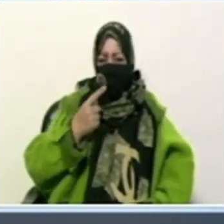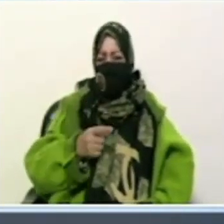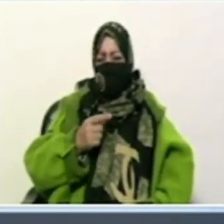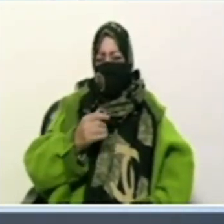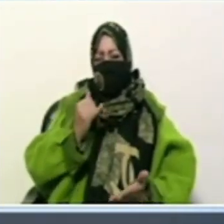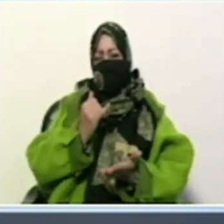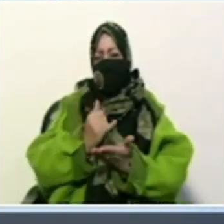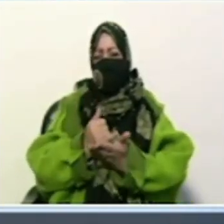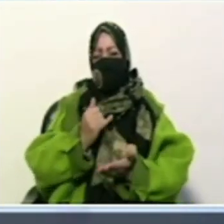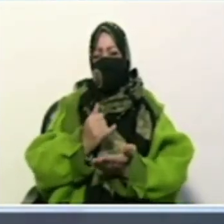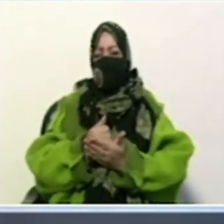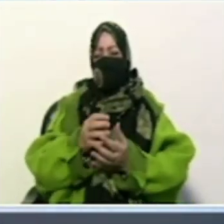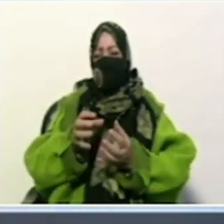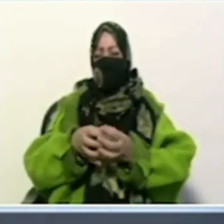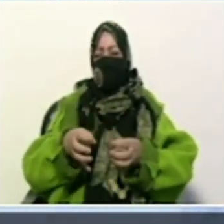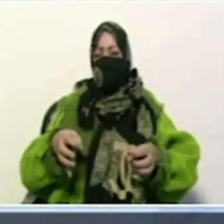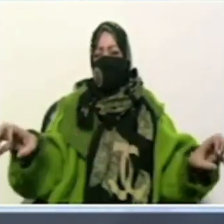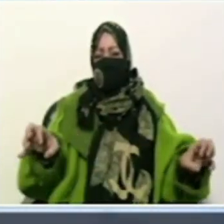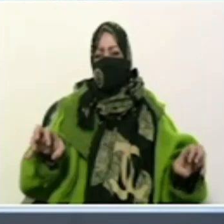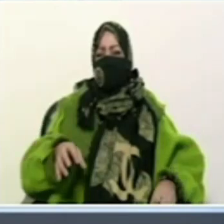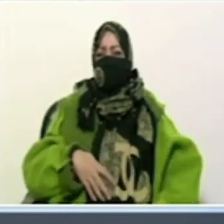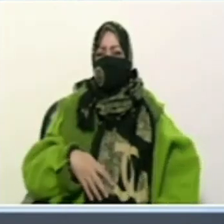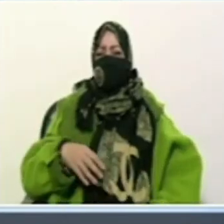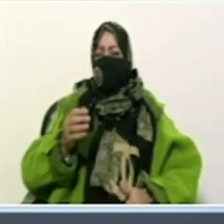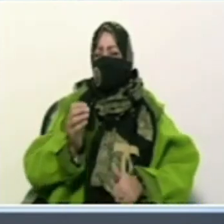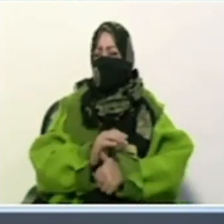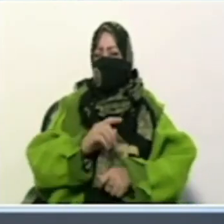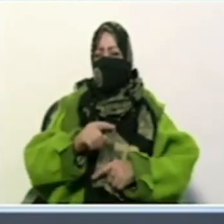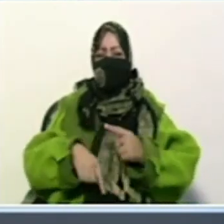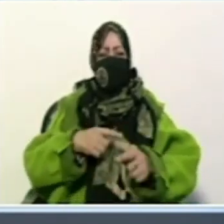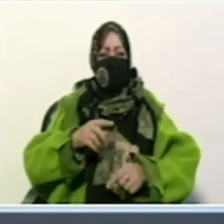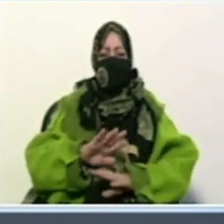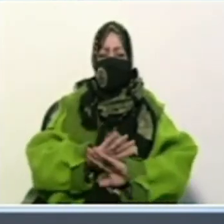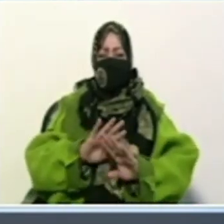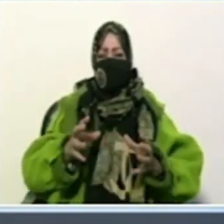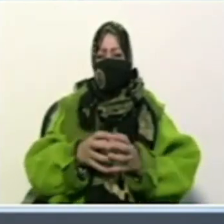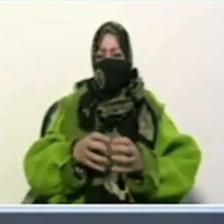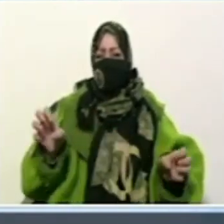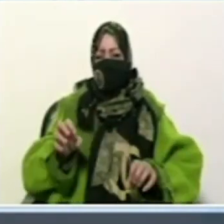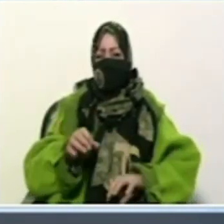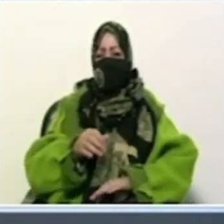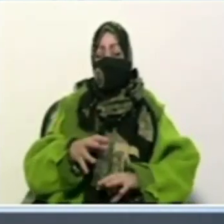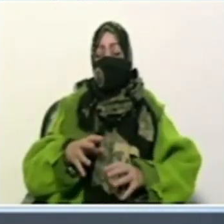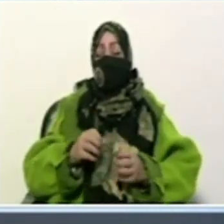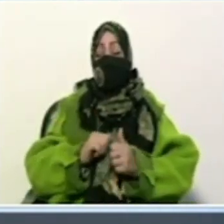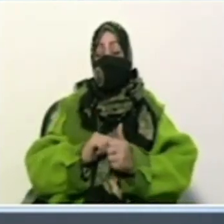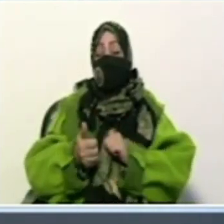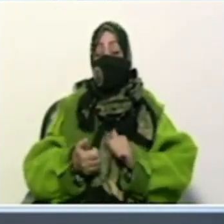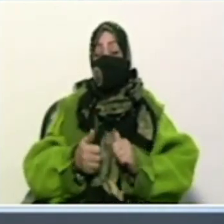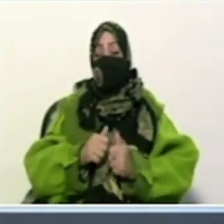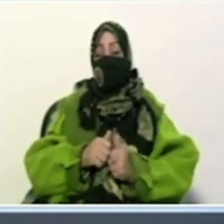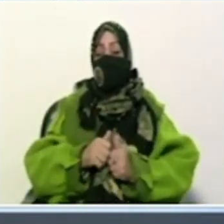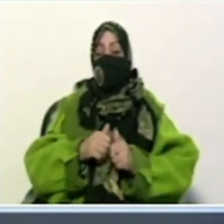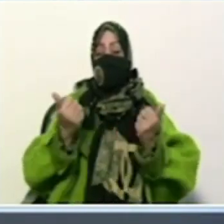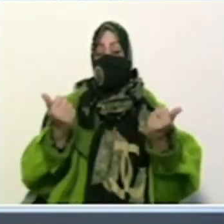زواج باطل والله أعلم. لكن إذا كان فعلا هي نصرانية ويعني